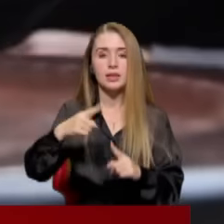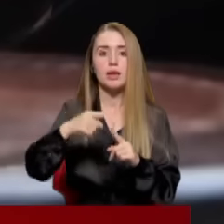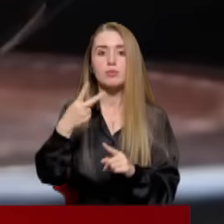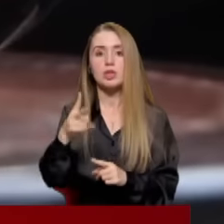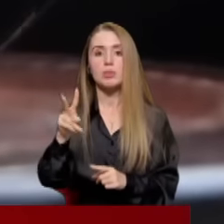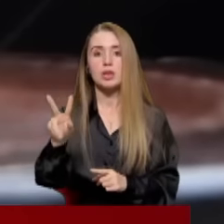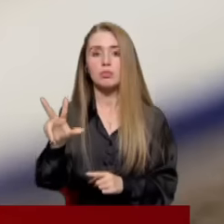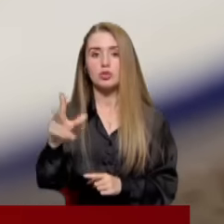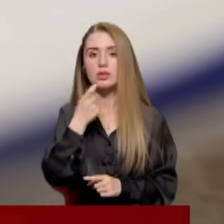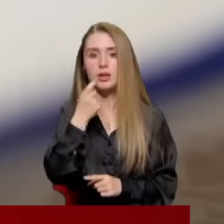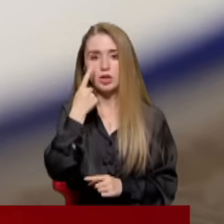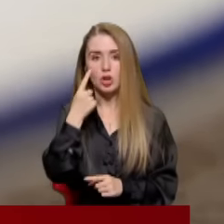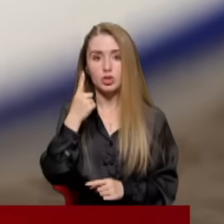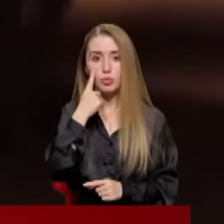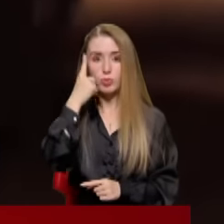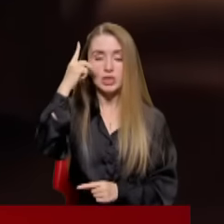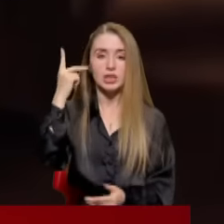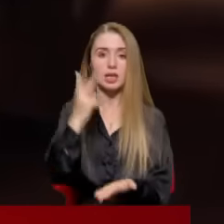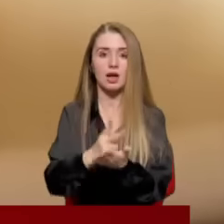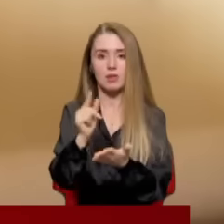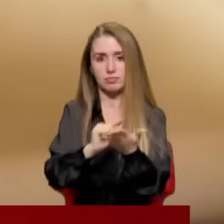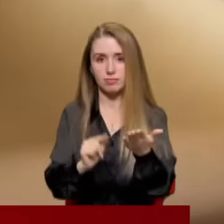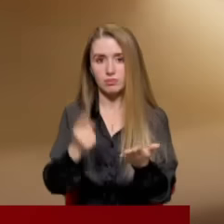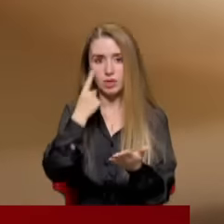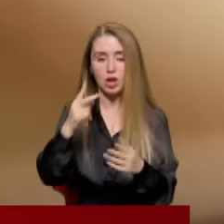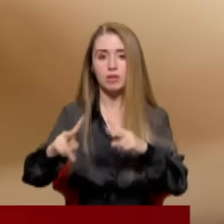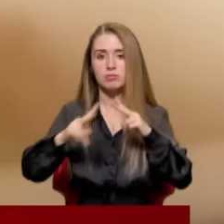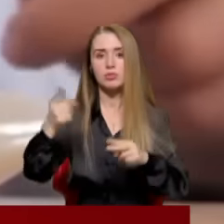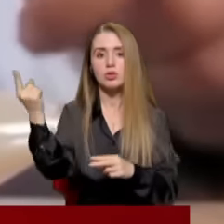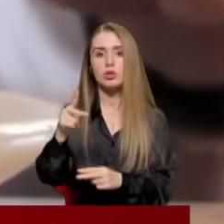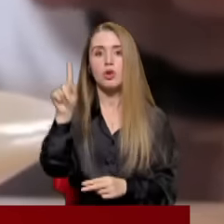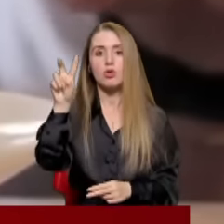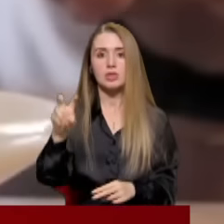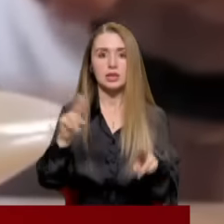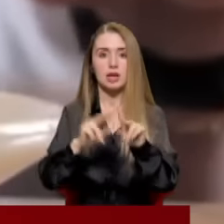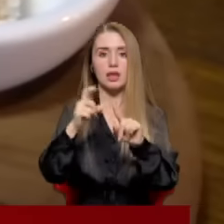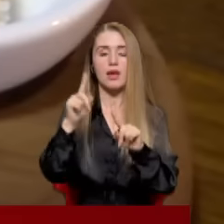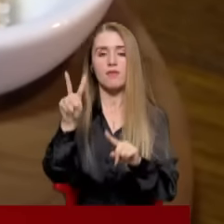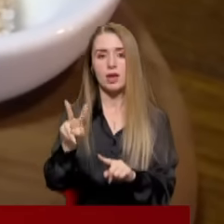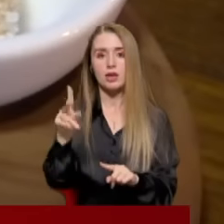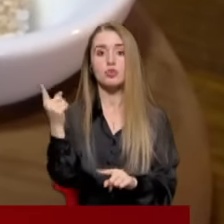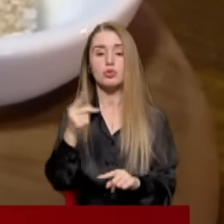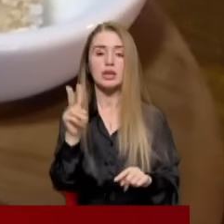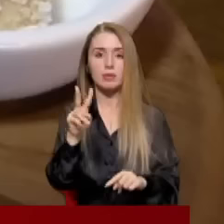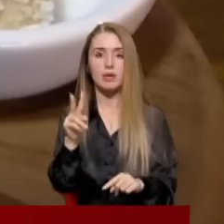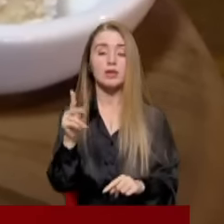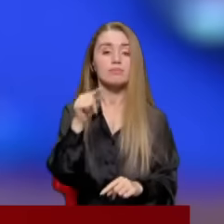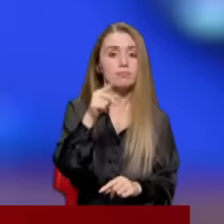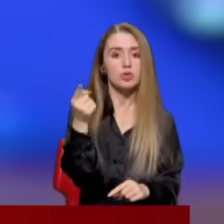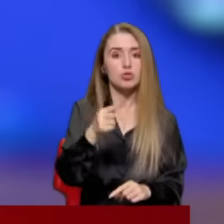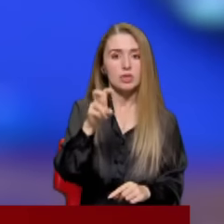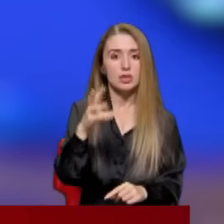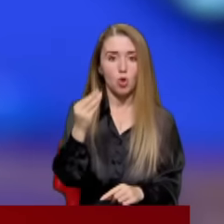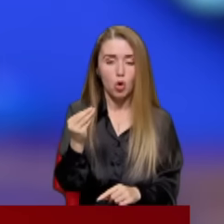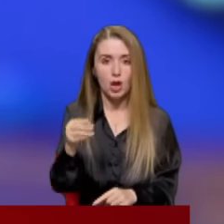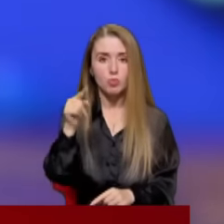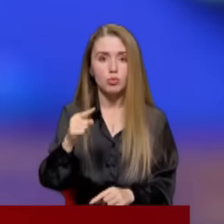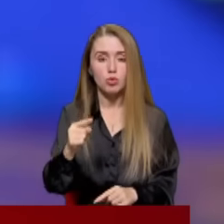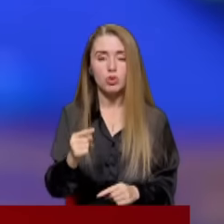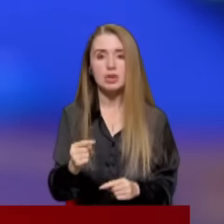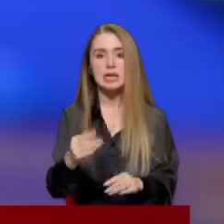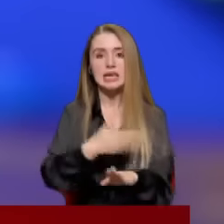Temmuz 2023'te Cumhurbaşkanlığı kararıyla restoranlarda %18 olan KDV oranı %20'ye, %8 KDV'ye tabi